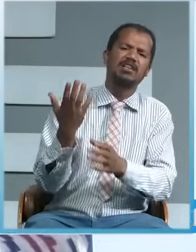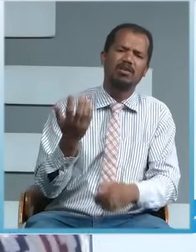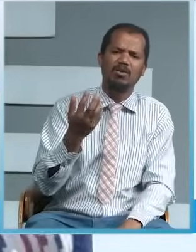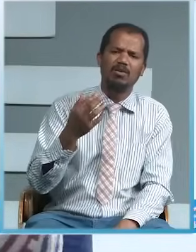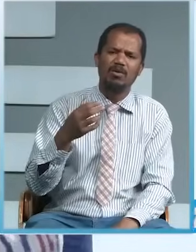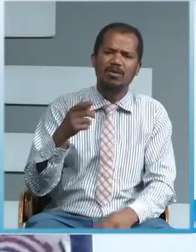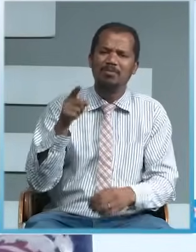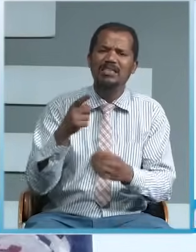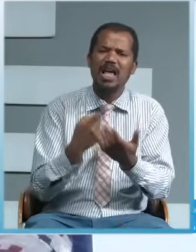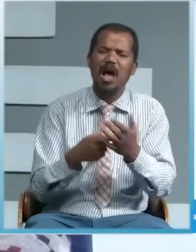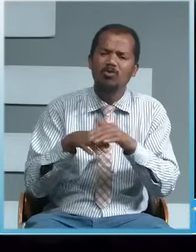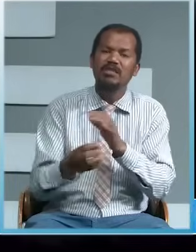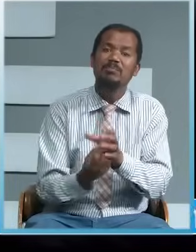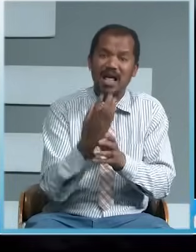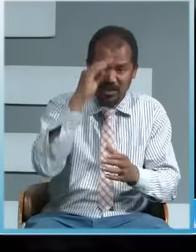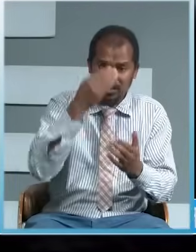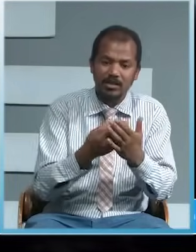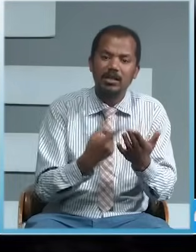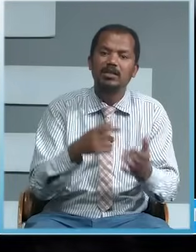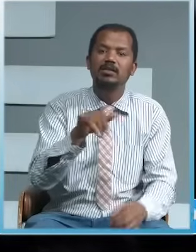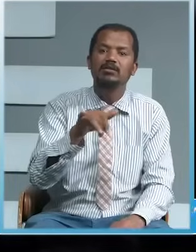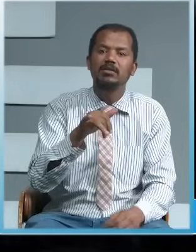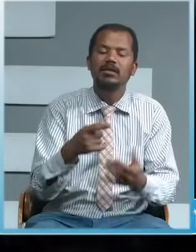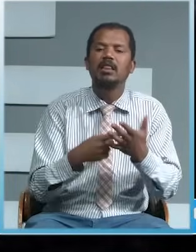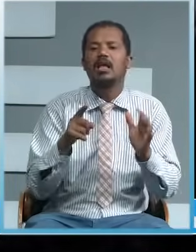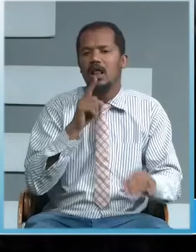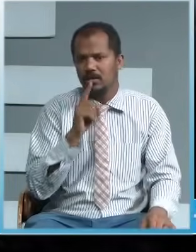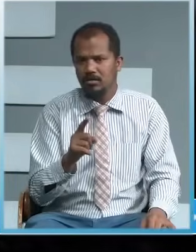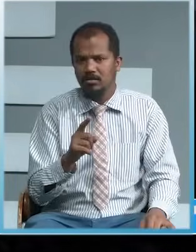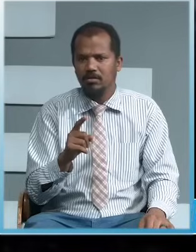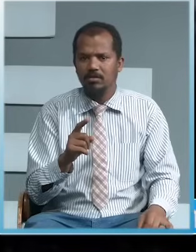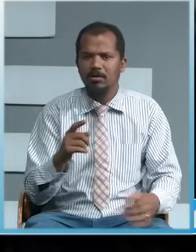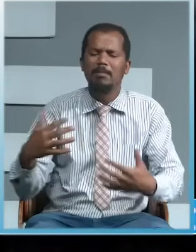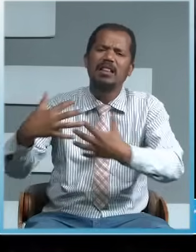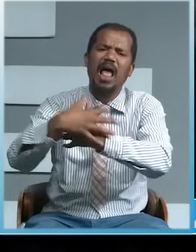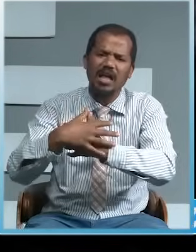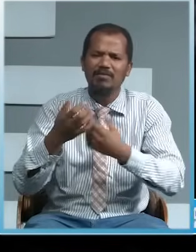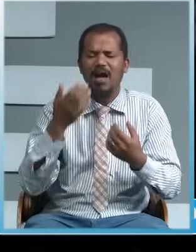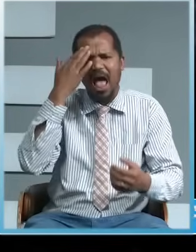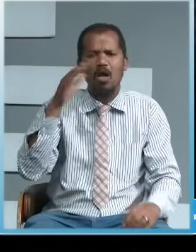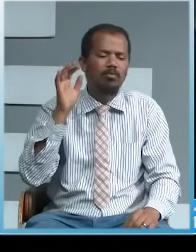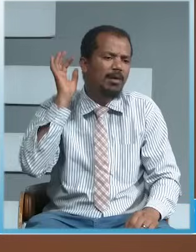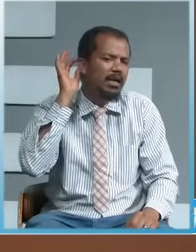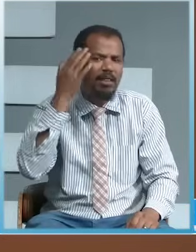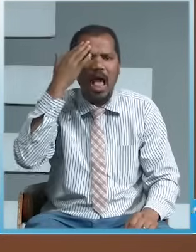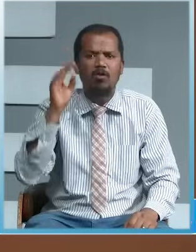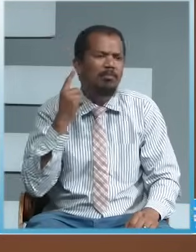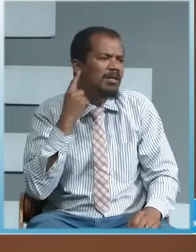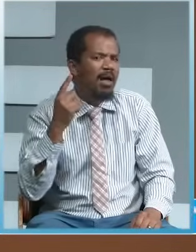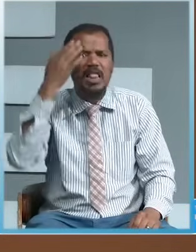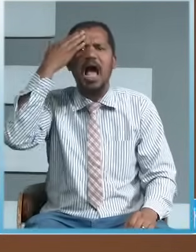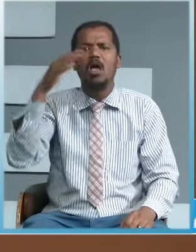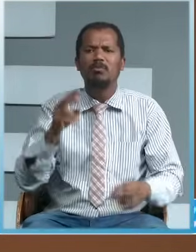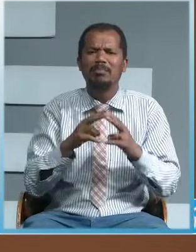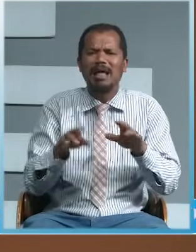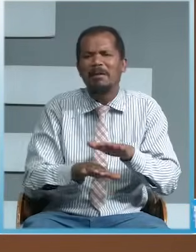دقمو بمتاوست أمياد قلج بأبزان يوكزي لندن زيانة نقر يتقالت أنو متاك أفن آياكم مدامت آياكم مسامات